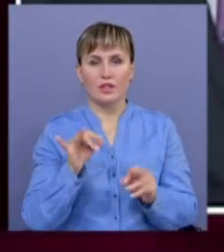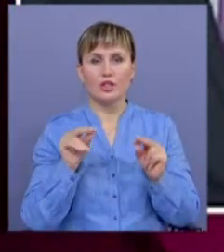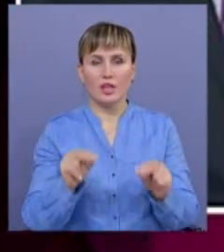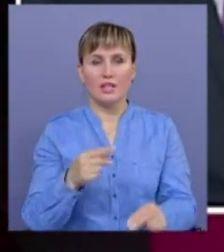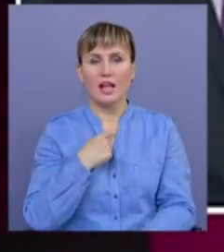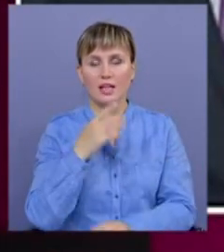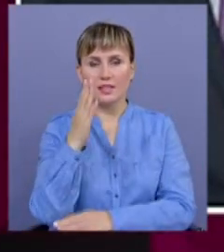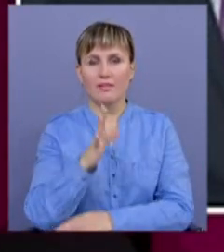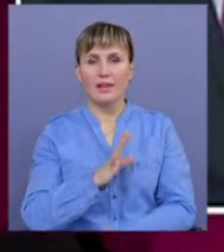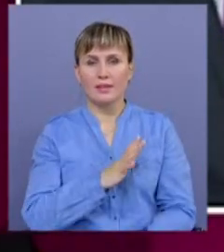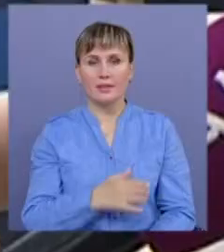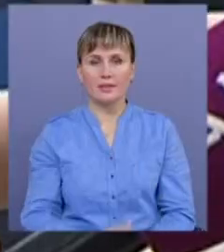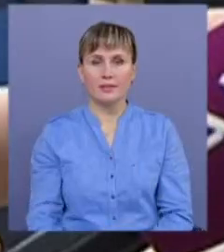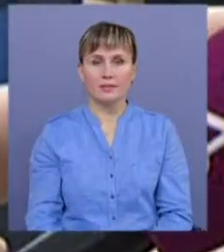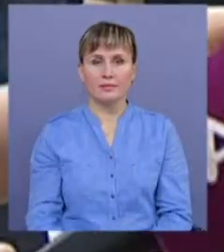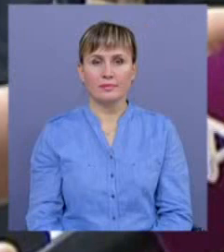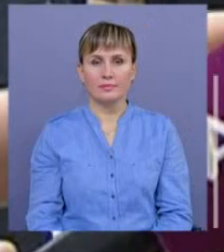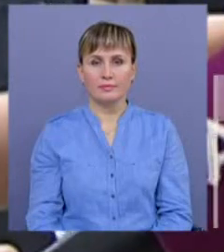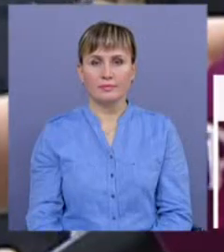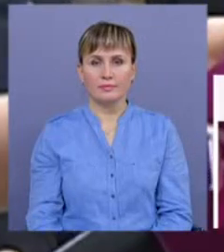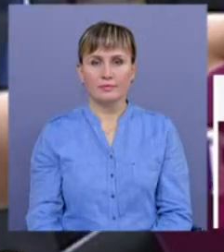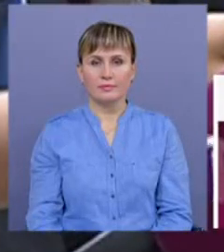честное голосование.